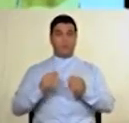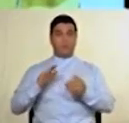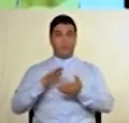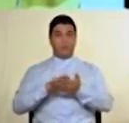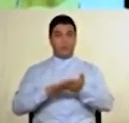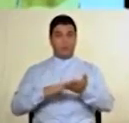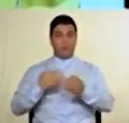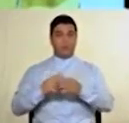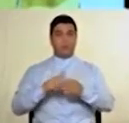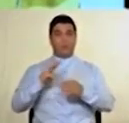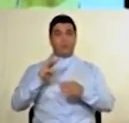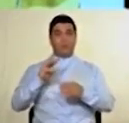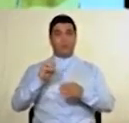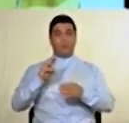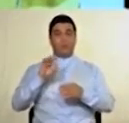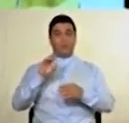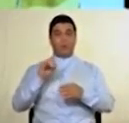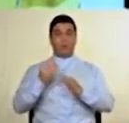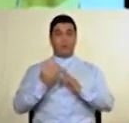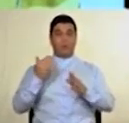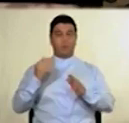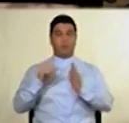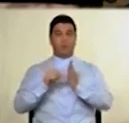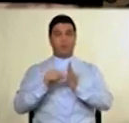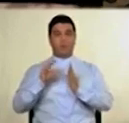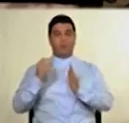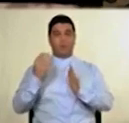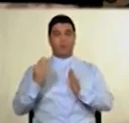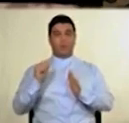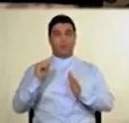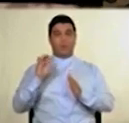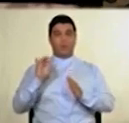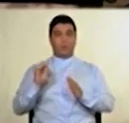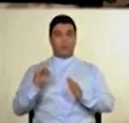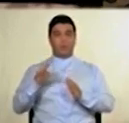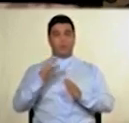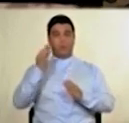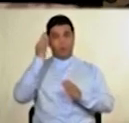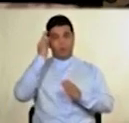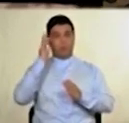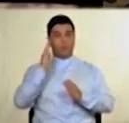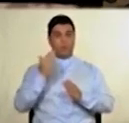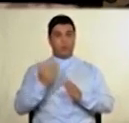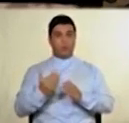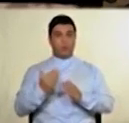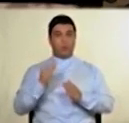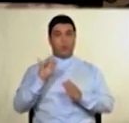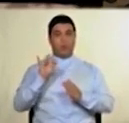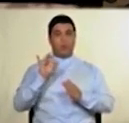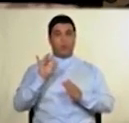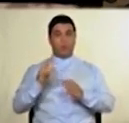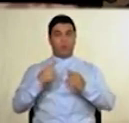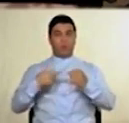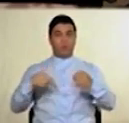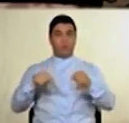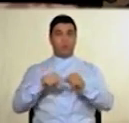Keyinchalik esa miloddan avvalgi 6-4-asrlarda yodingizda bo'lsa, ya'ni Iroq hududlarida